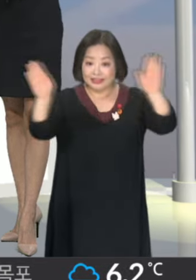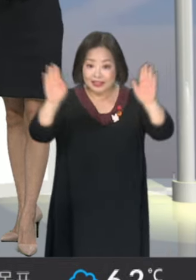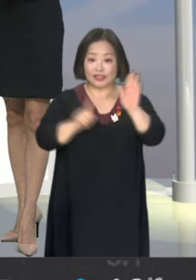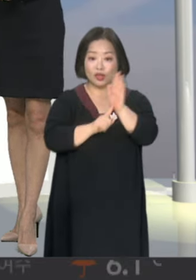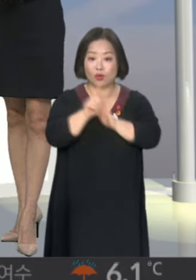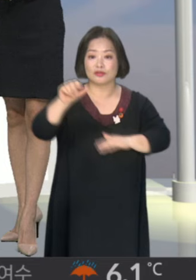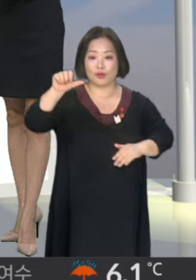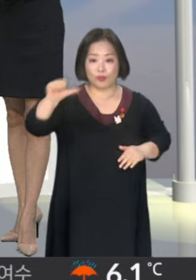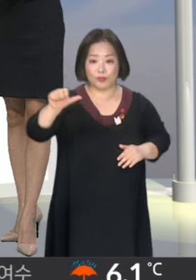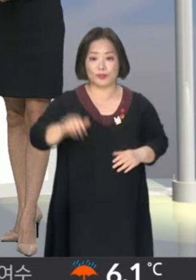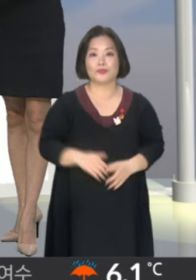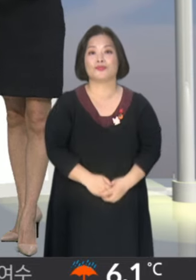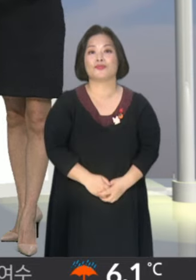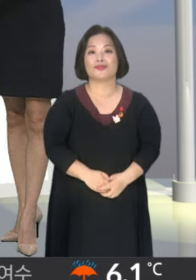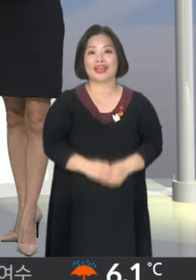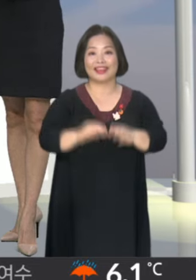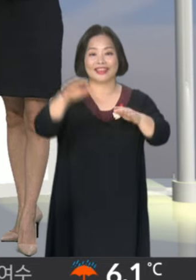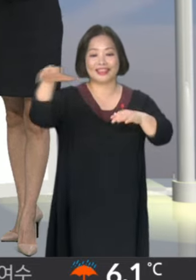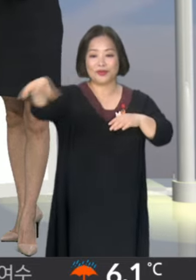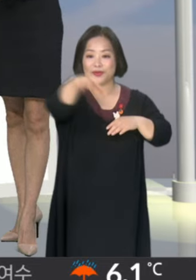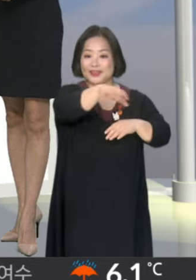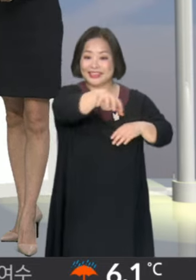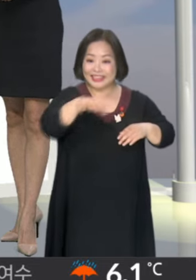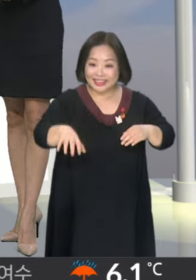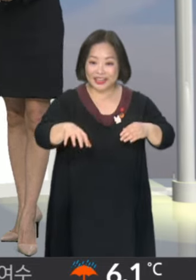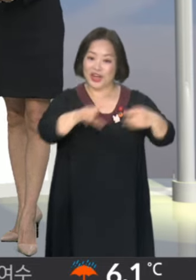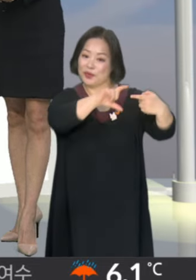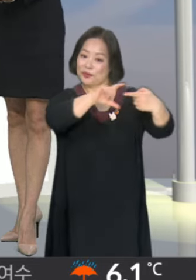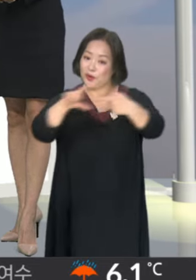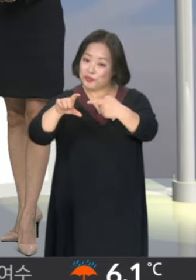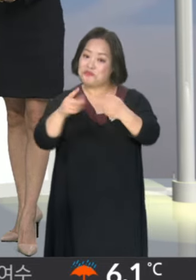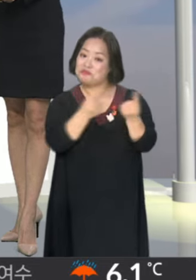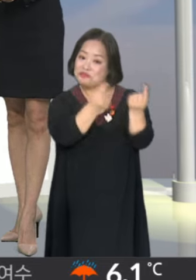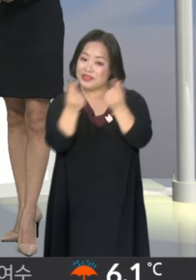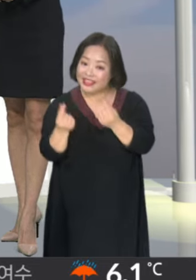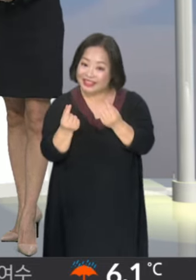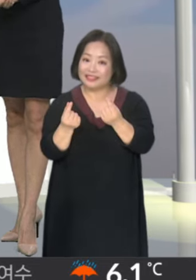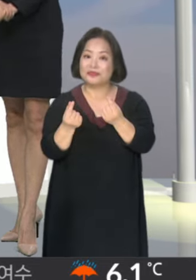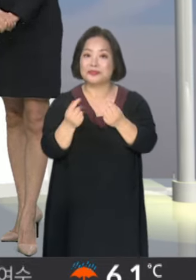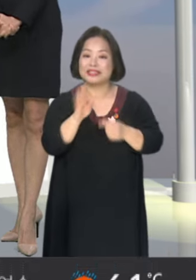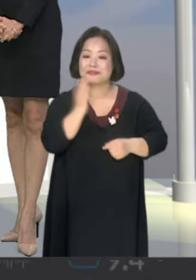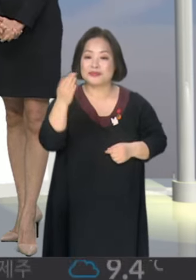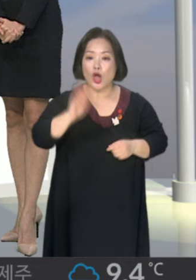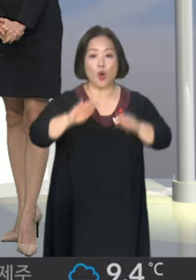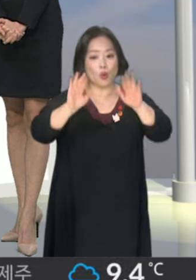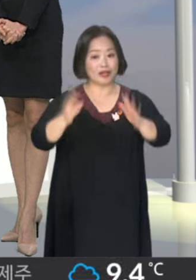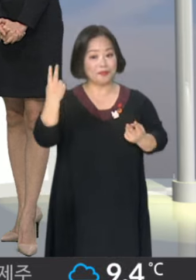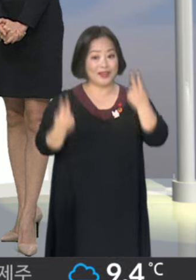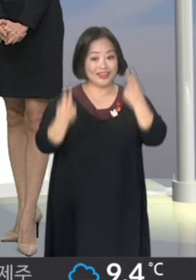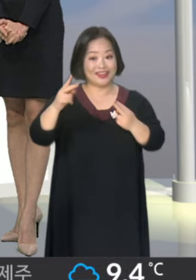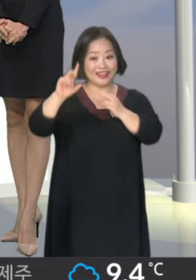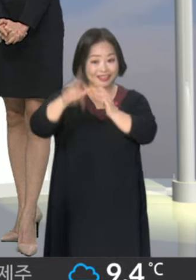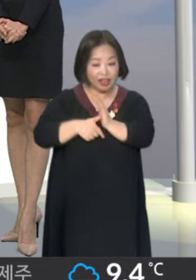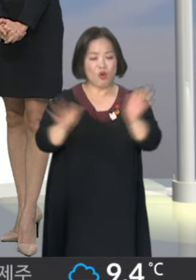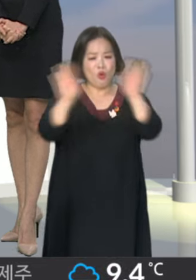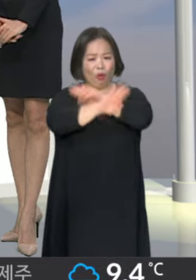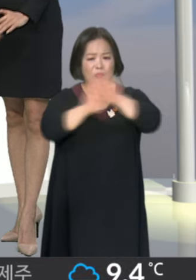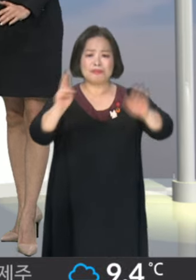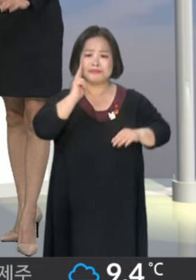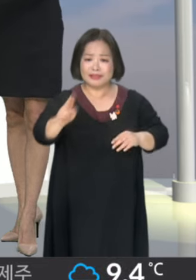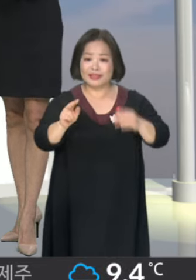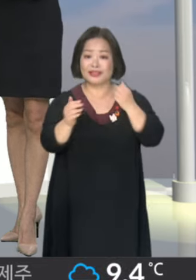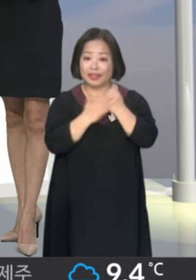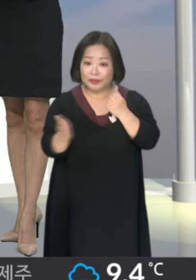영상 5도까지 오르겠습니다. 대부분 지역이 평년과 비슷하거나 조금 높겠지만 오늘과 비교해서 기온 변화가